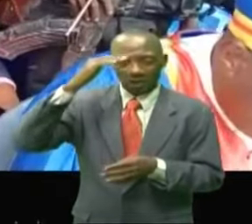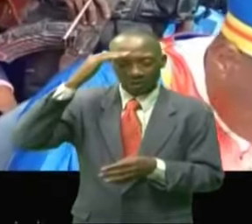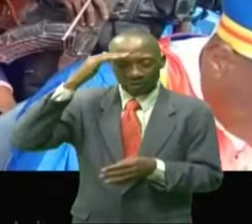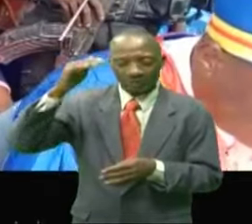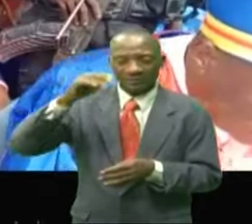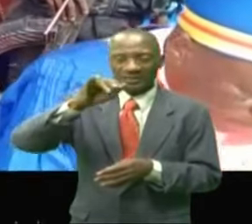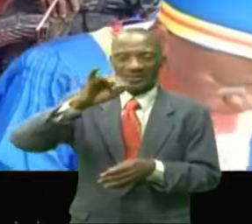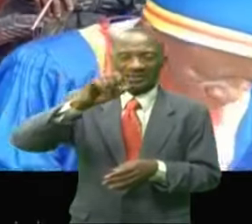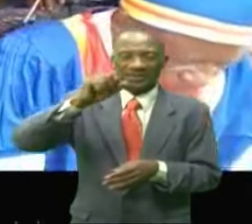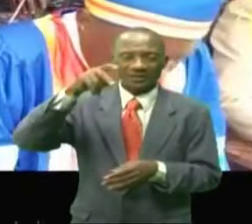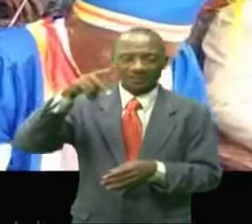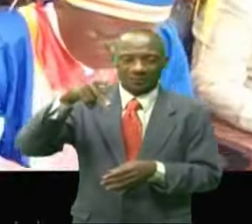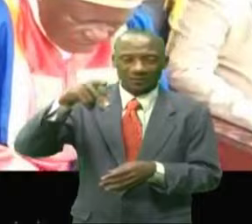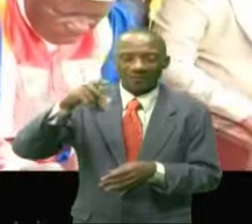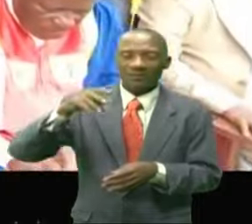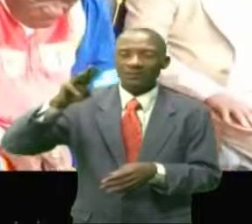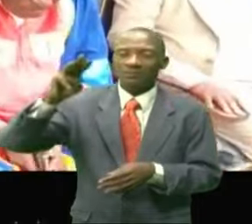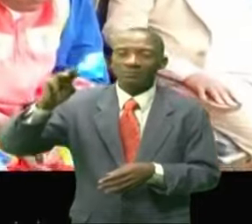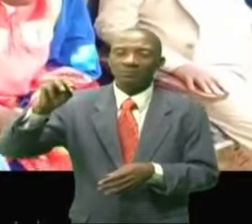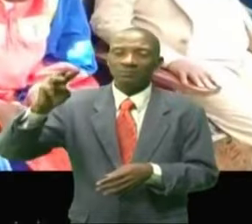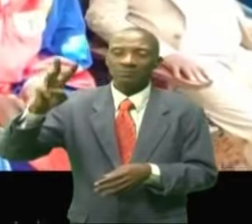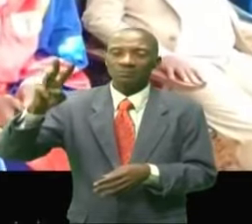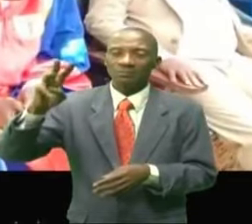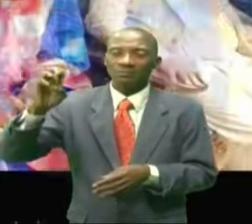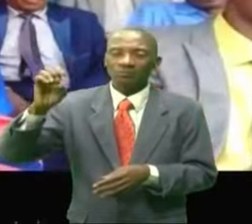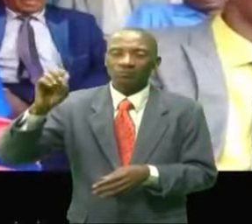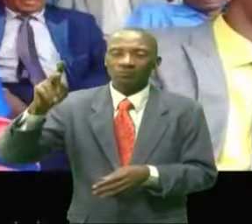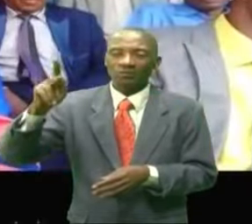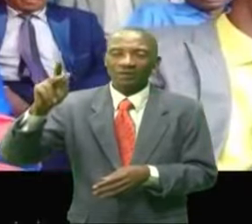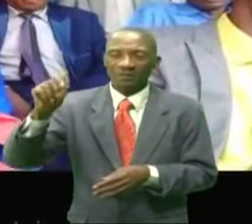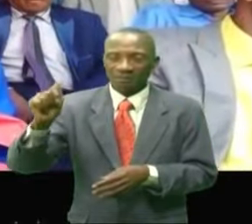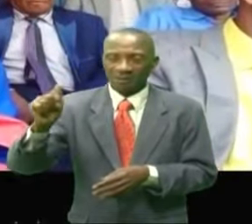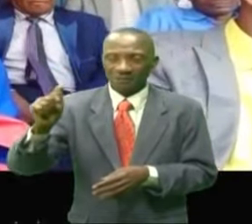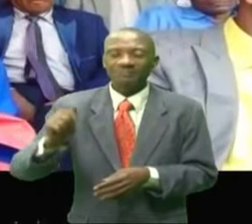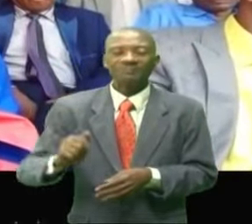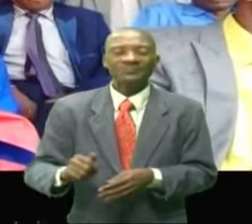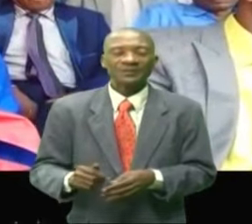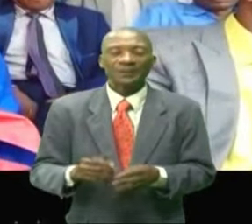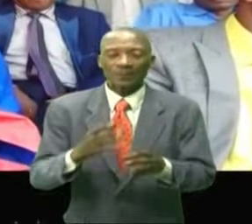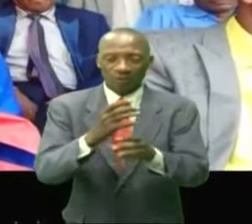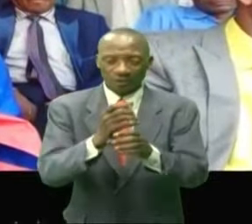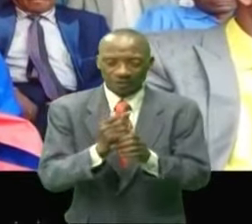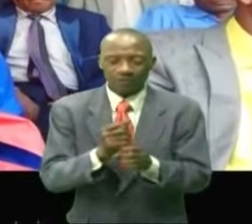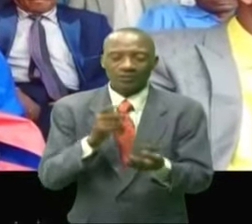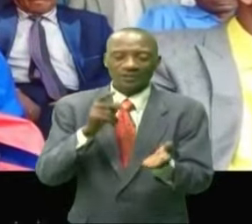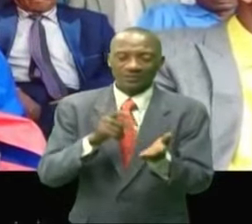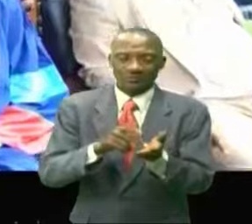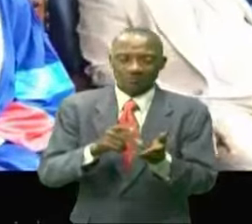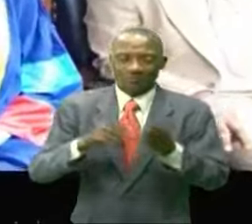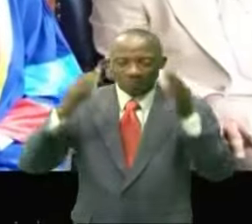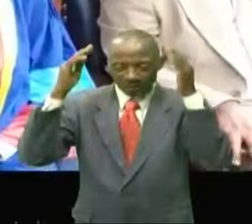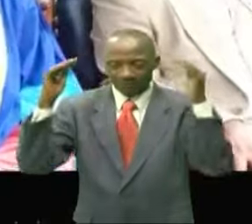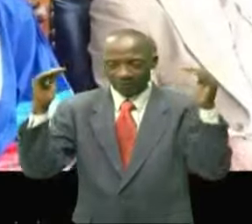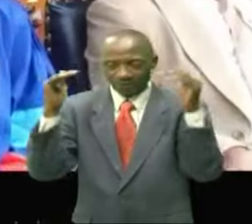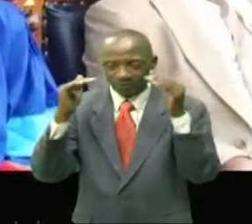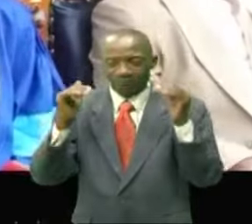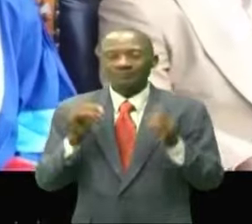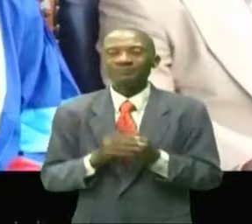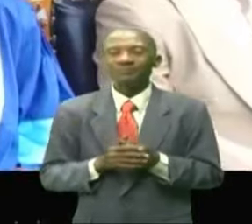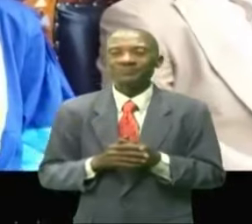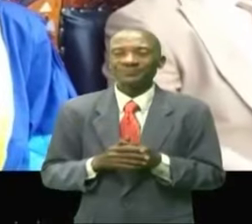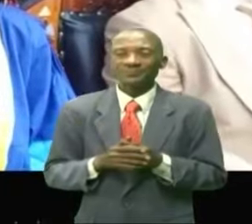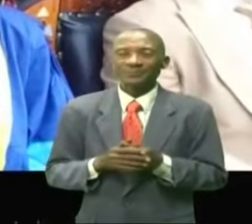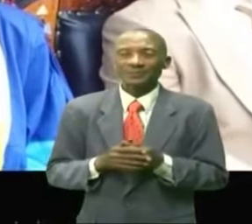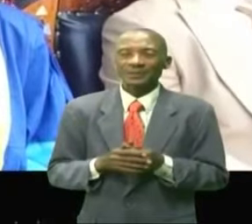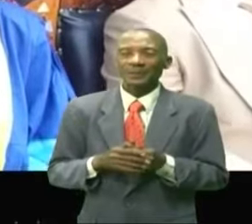2022-2023 au sein de l'ISP Mweka, qui a connu des cas de décès parmi les corps enseignants de cet alma mater. Dans son discours de